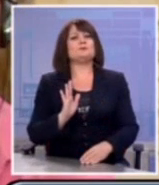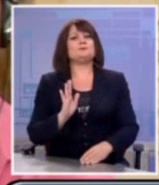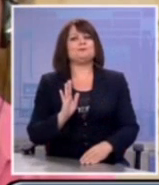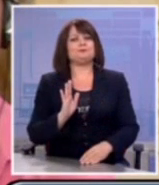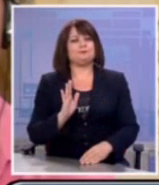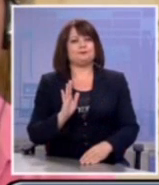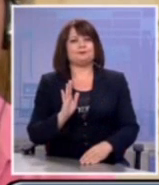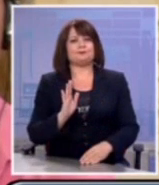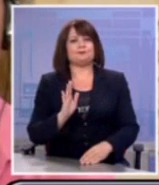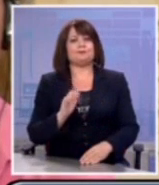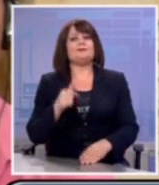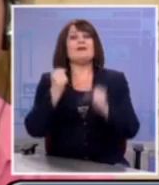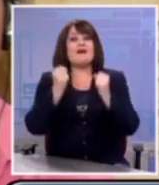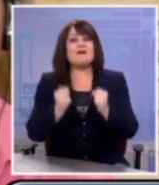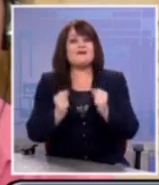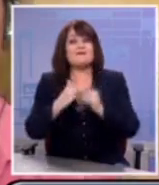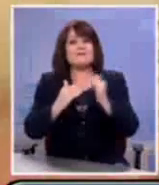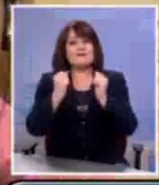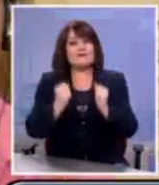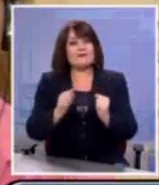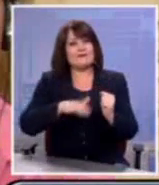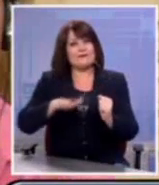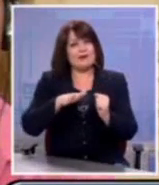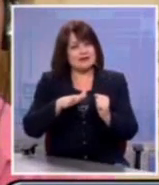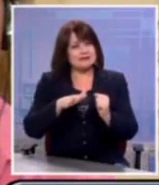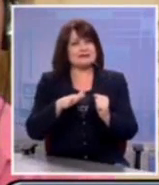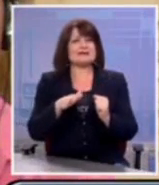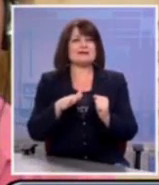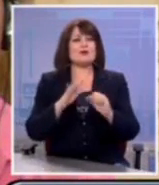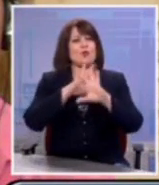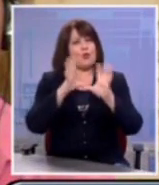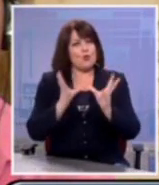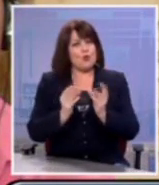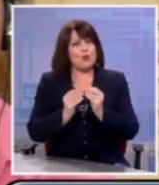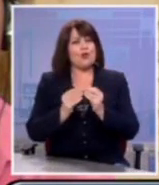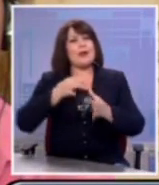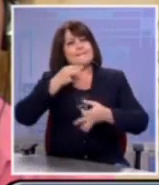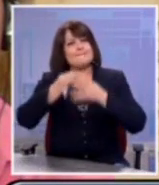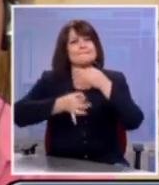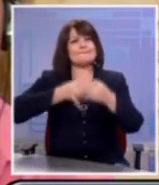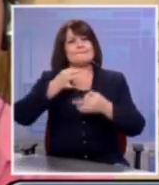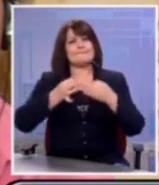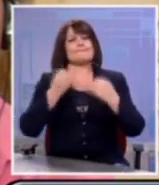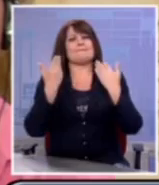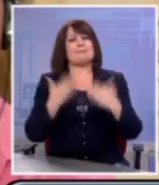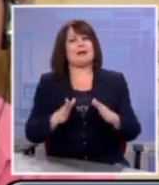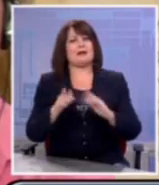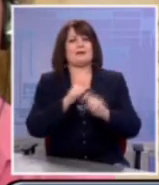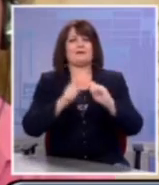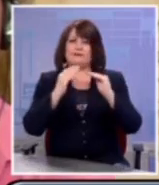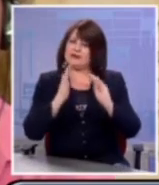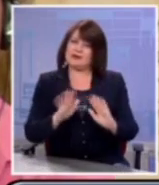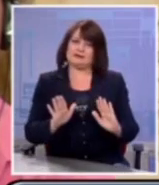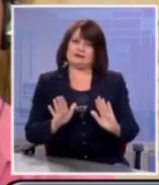οι βάσεις της όλης επιχειρηματολογίας έχουν τεθεί